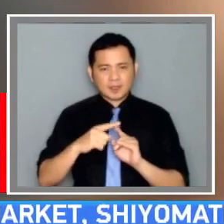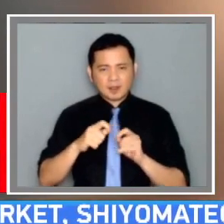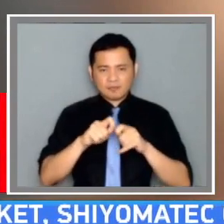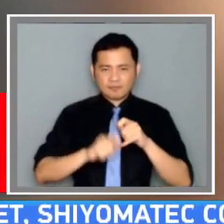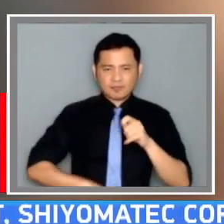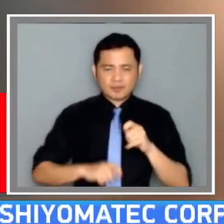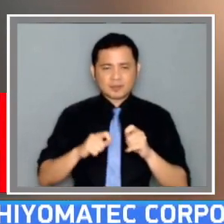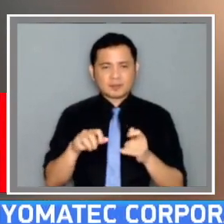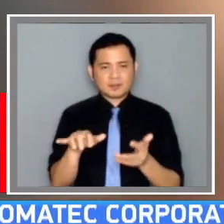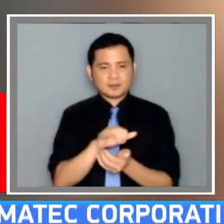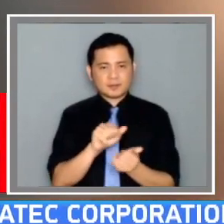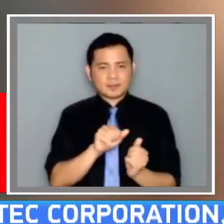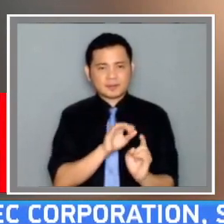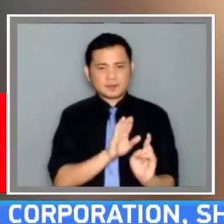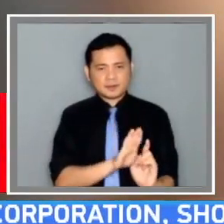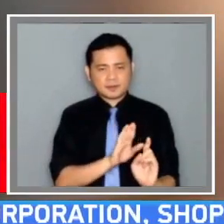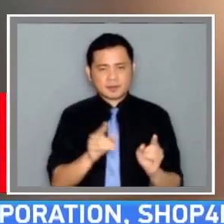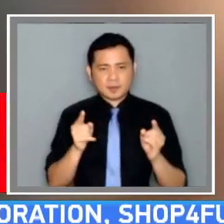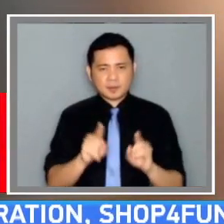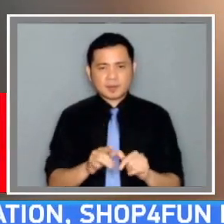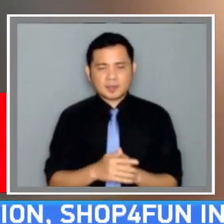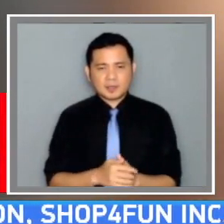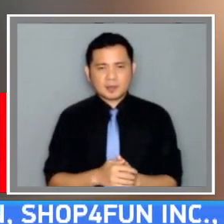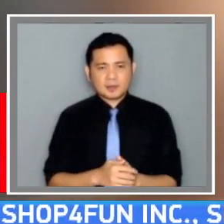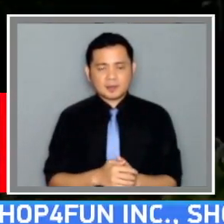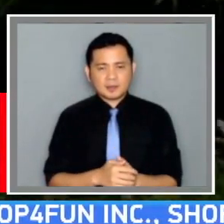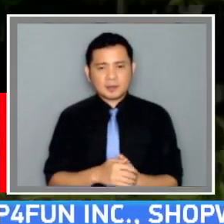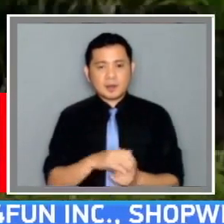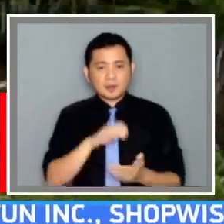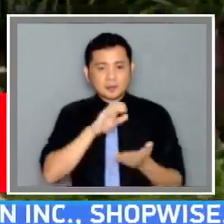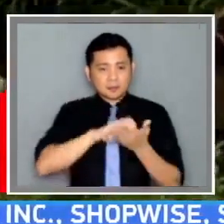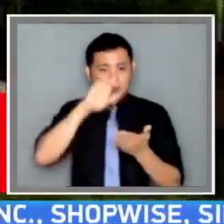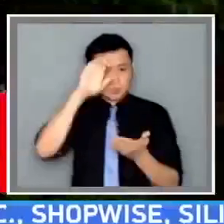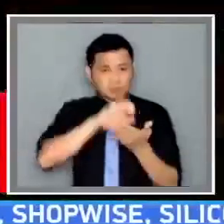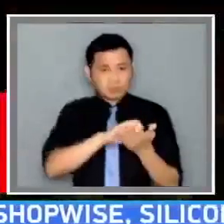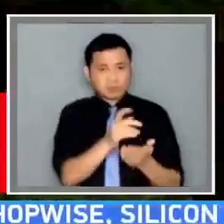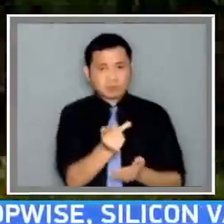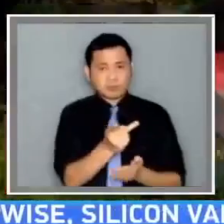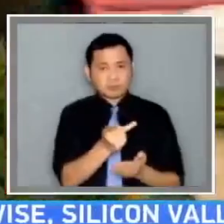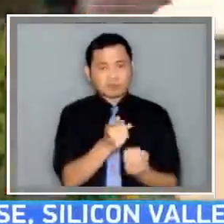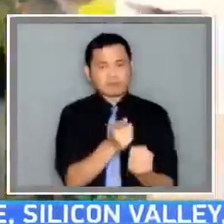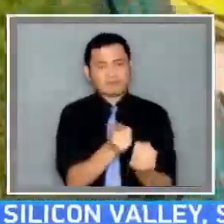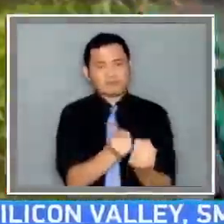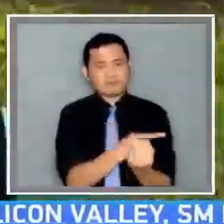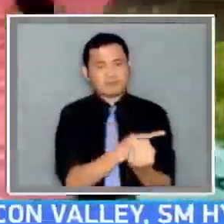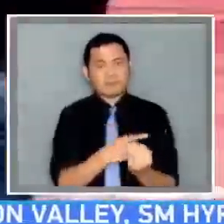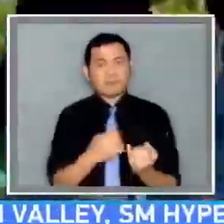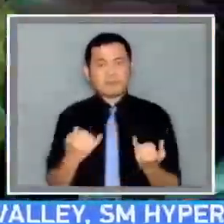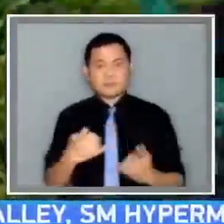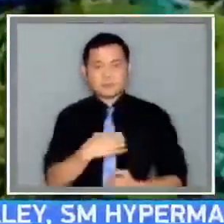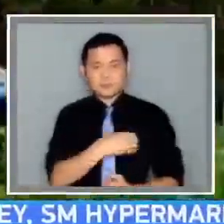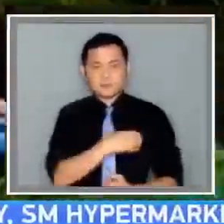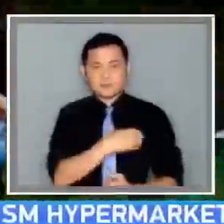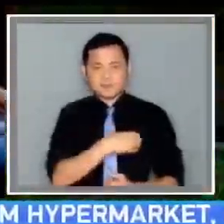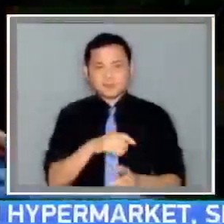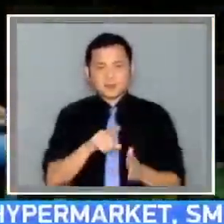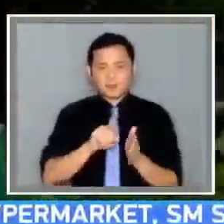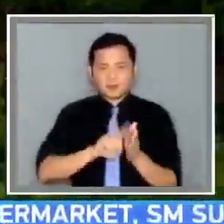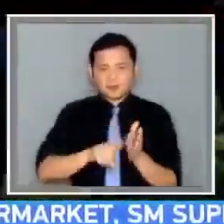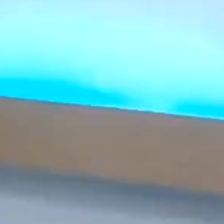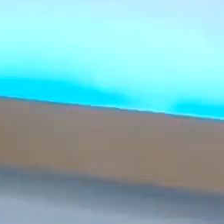insidente. Nirelieve naman sa pwesto ang mag-asawang Balios. Iniimbestigahan pa ng pulisya kung sino ang nagpaputok ng